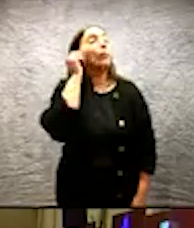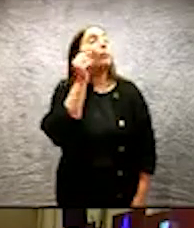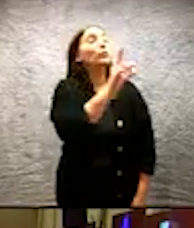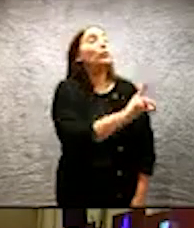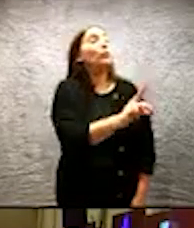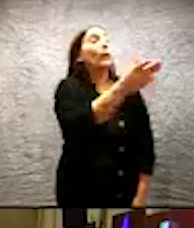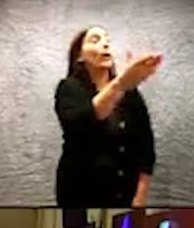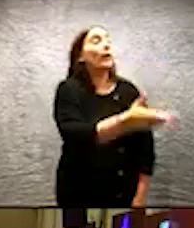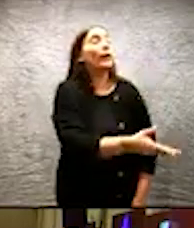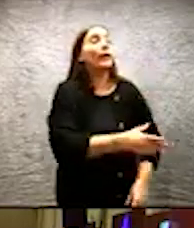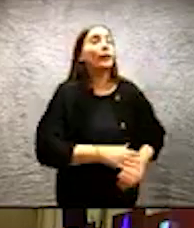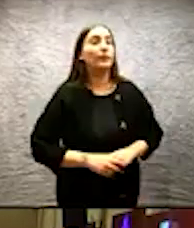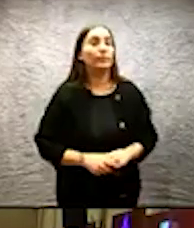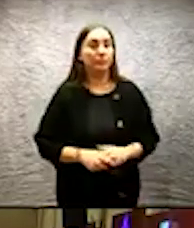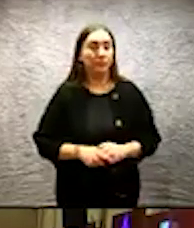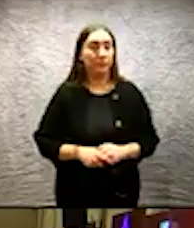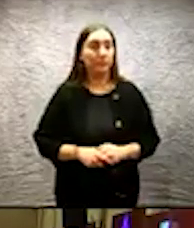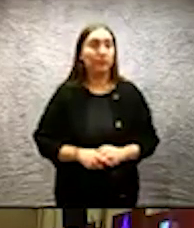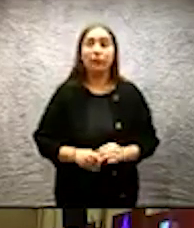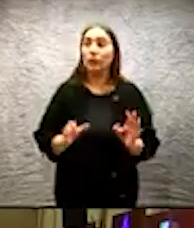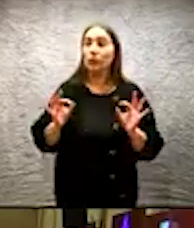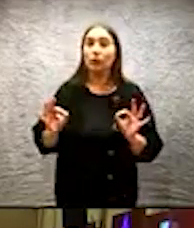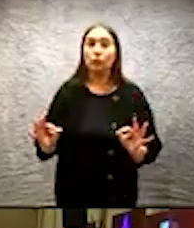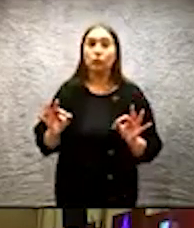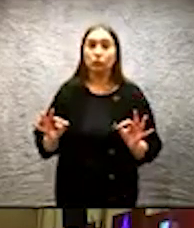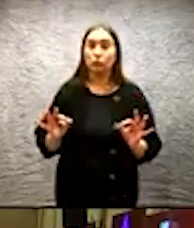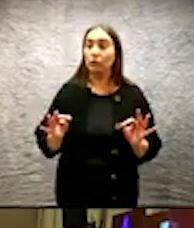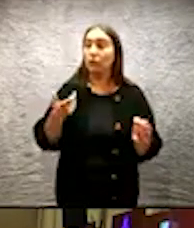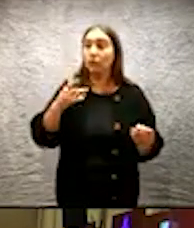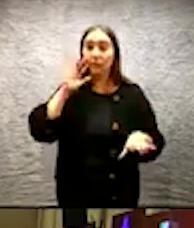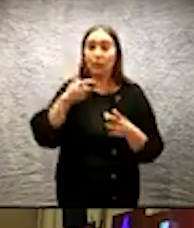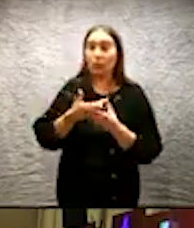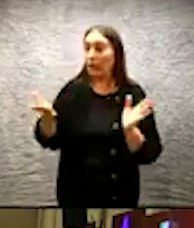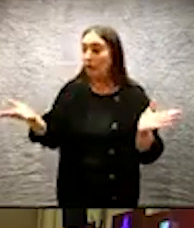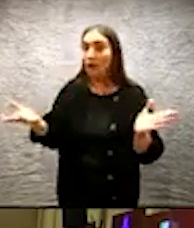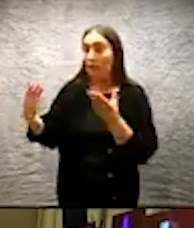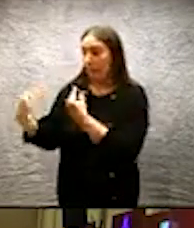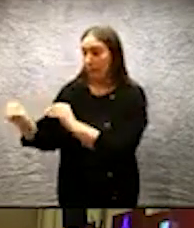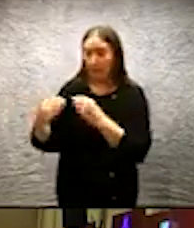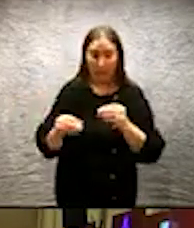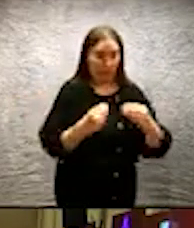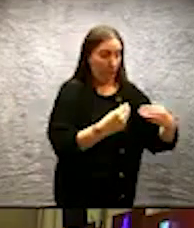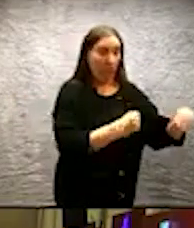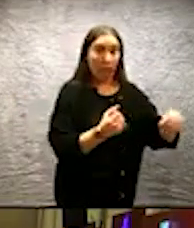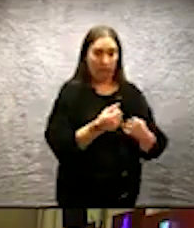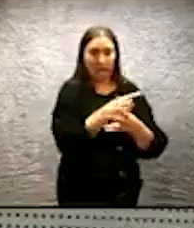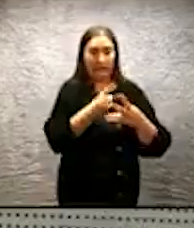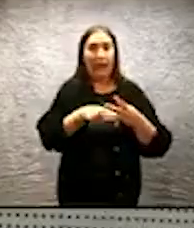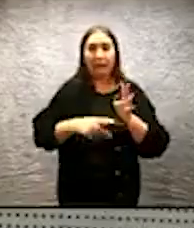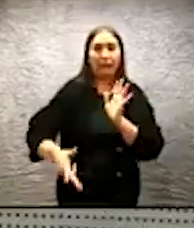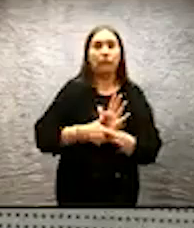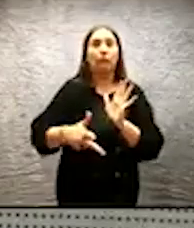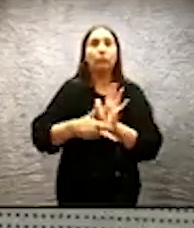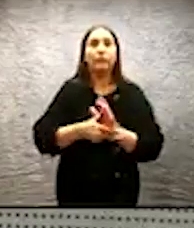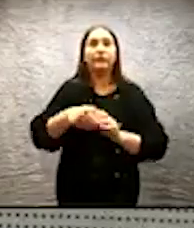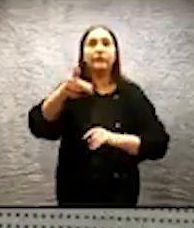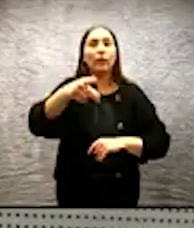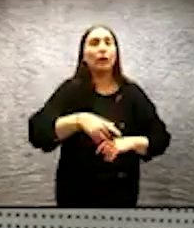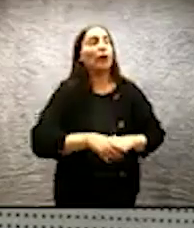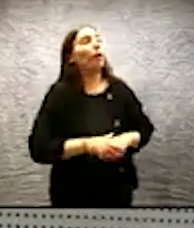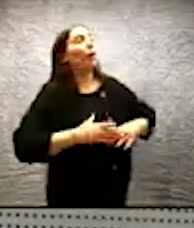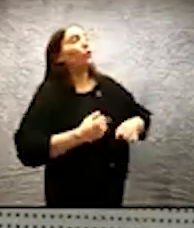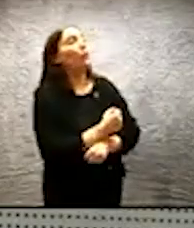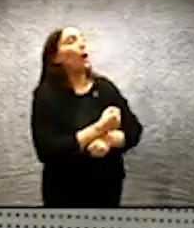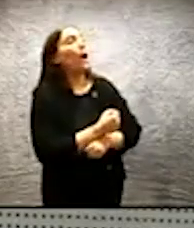délibération est faite pour acter donc ces ventes. Oui, ça aurait été intéressant de connaître les kilométrages